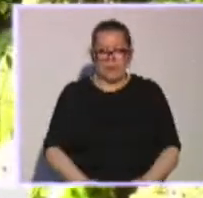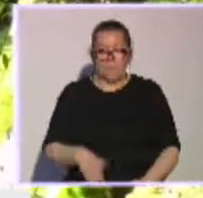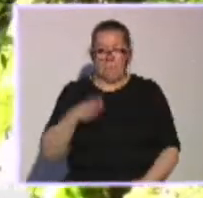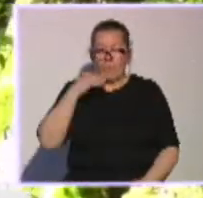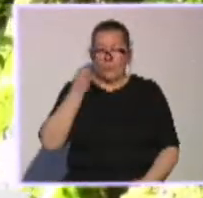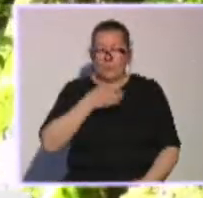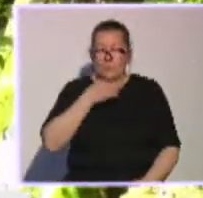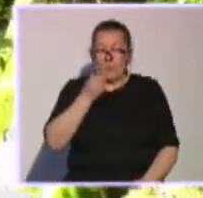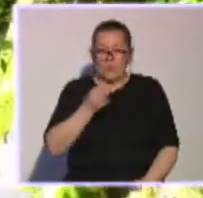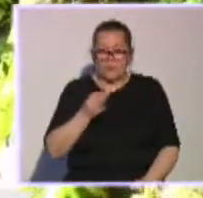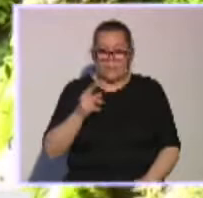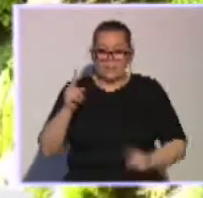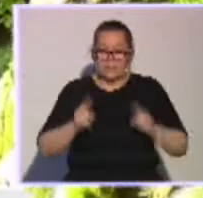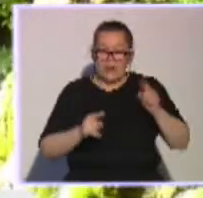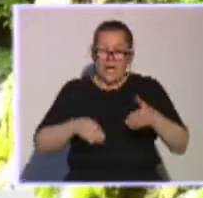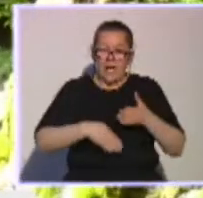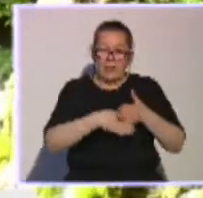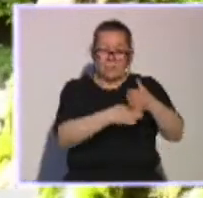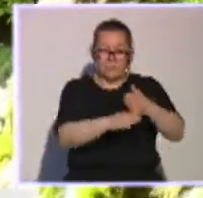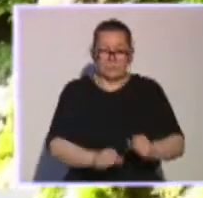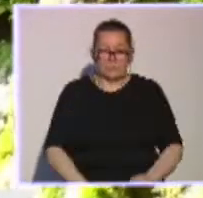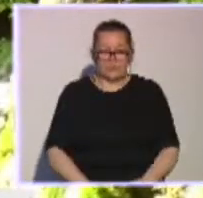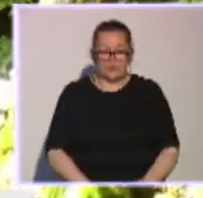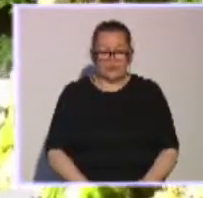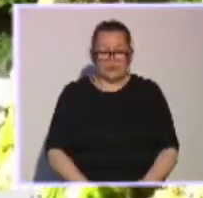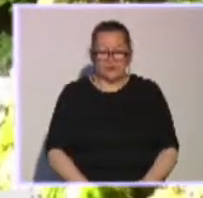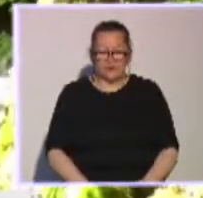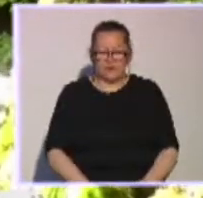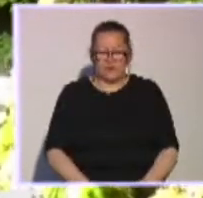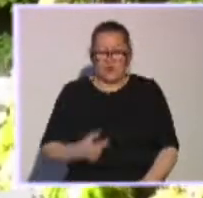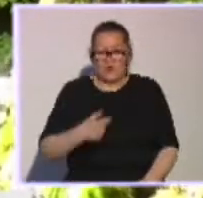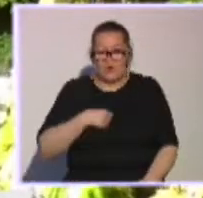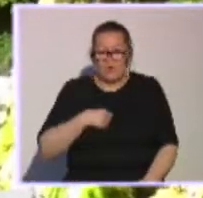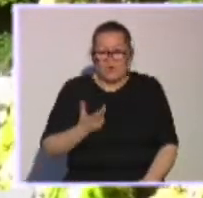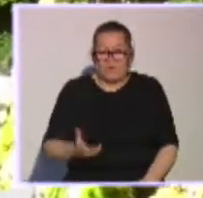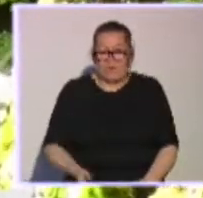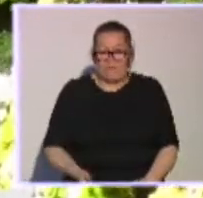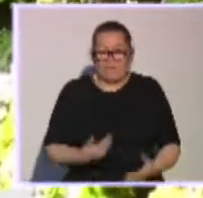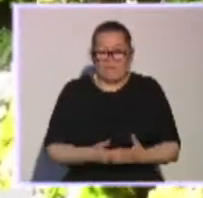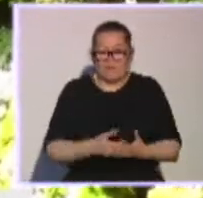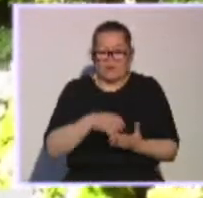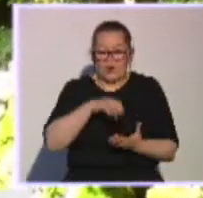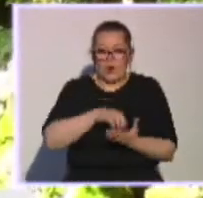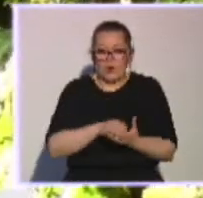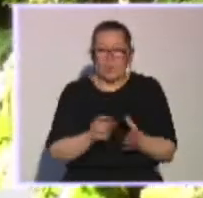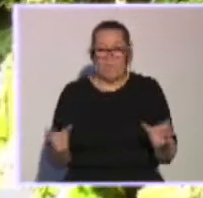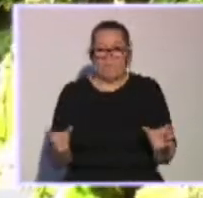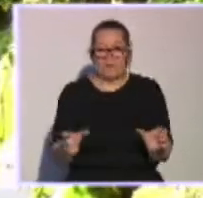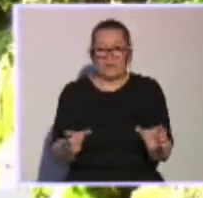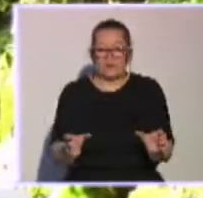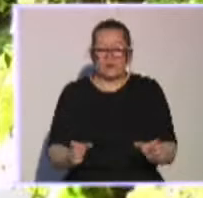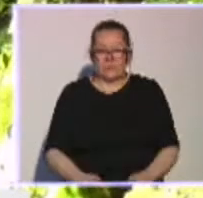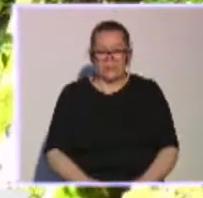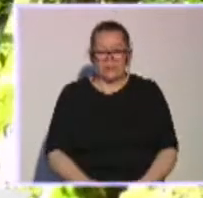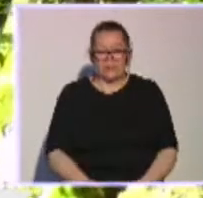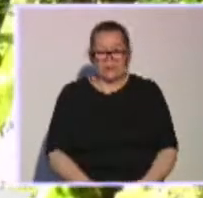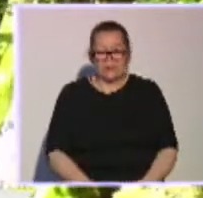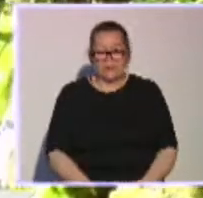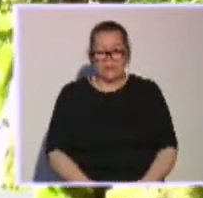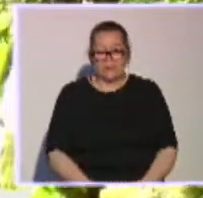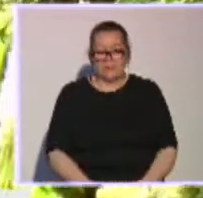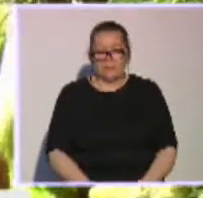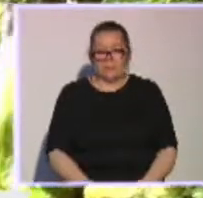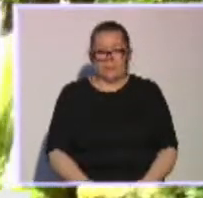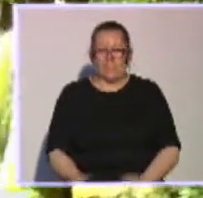puteam să intervenim, fiind o zonă de parc, cred că ei puteau să ia această hotărâre. Și zic, prin specialiștii care iau dânsi la parcuri, puteau